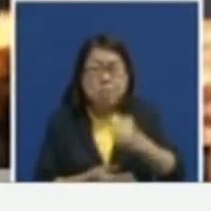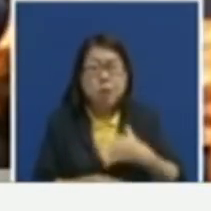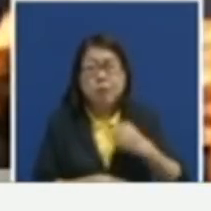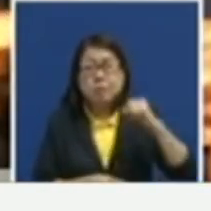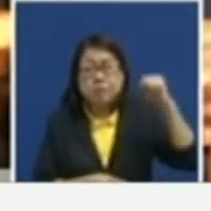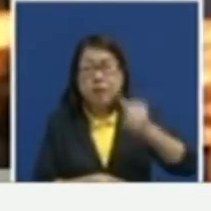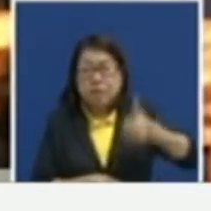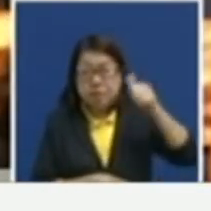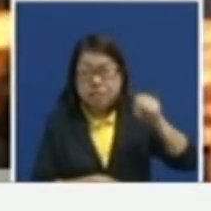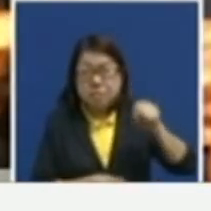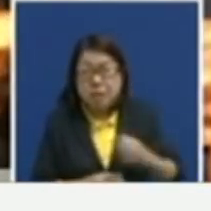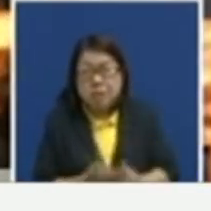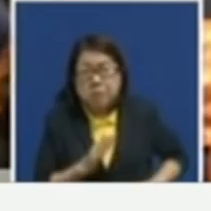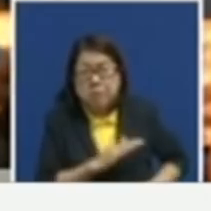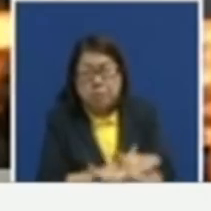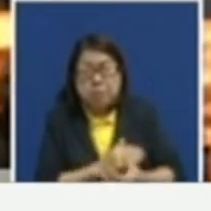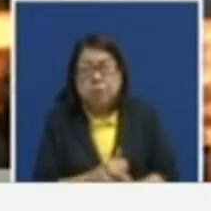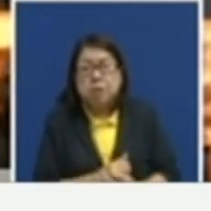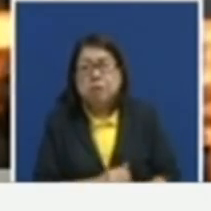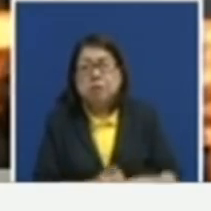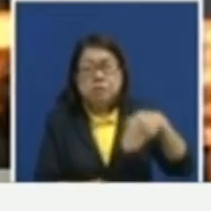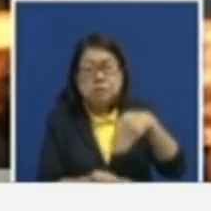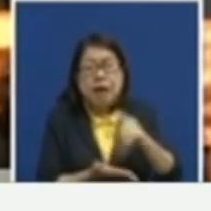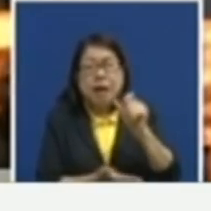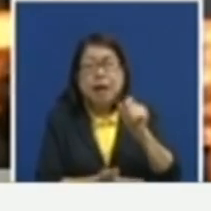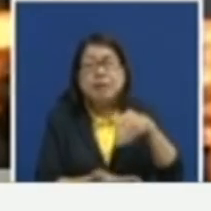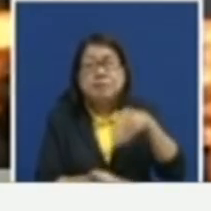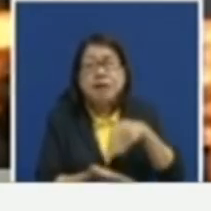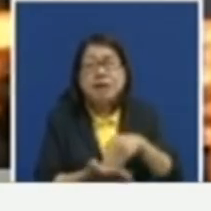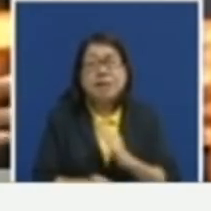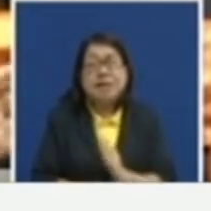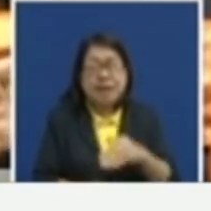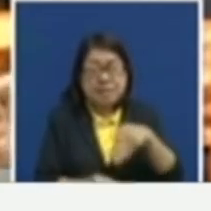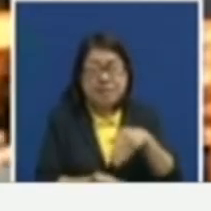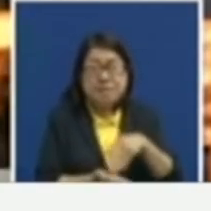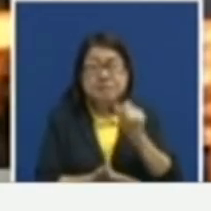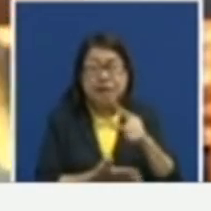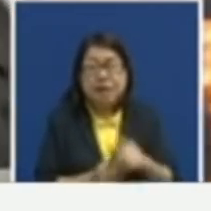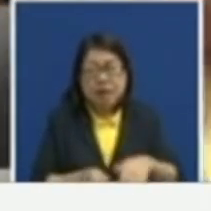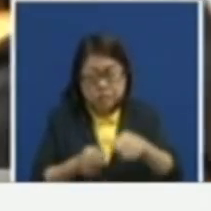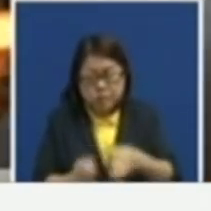วสารกลางบนบางแห่งในอำเภอหลายๆแห่ง